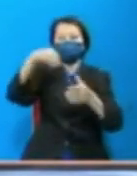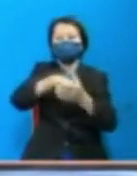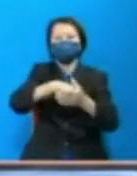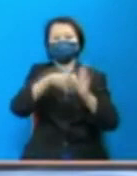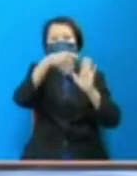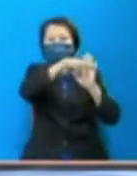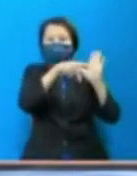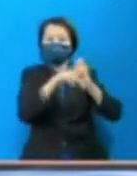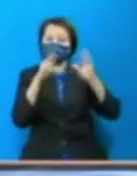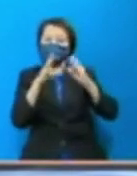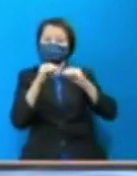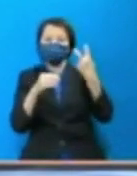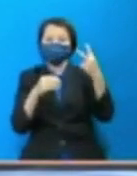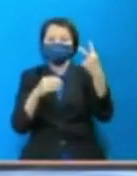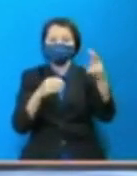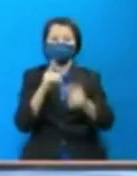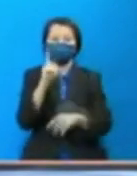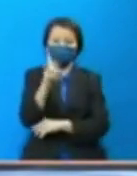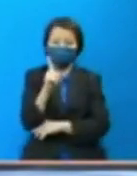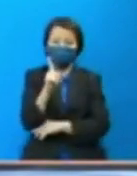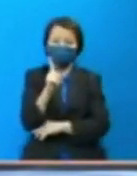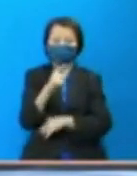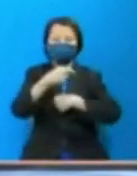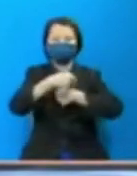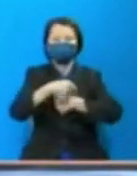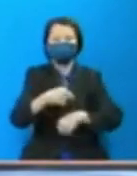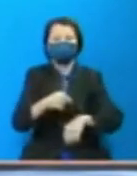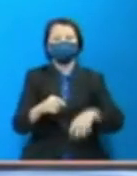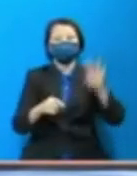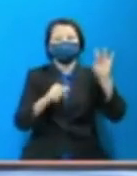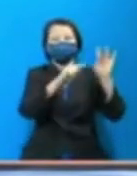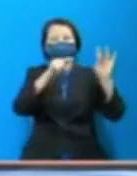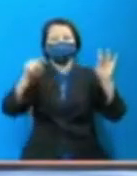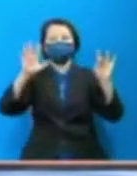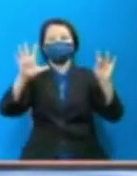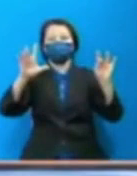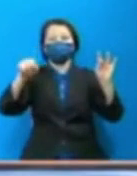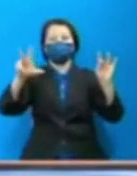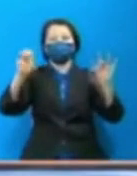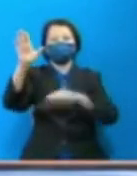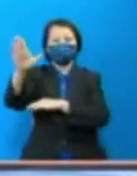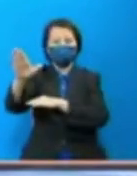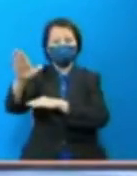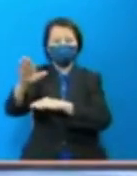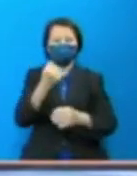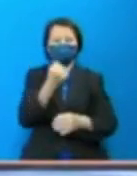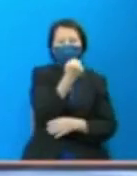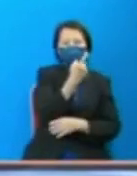peraturan mesra 12 satu yaitu sehingga 15.00 Tengah peta